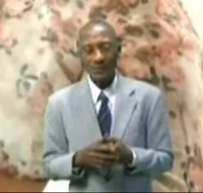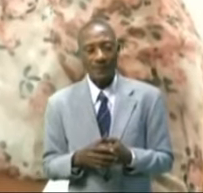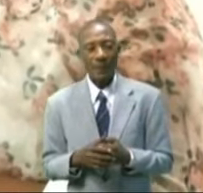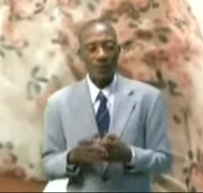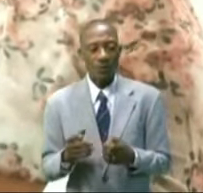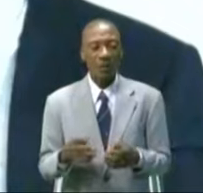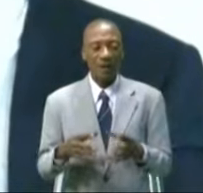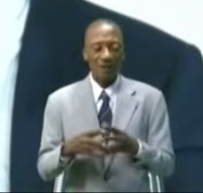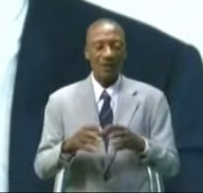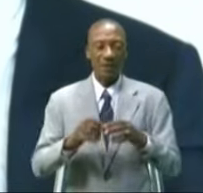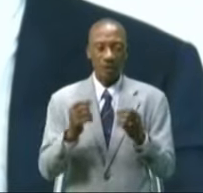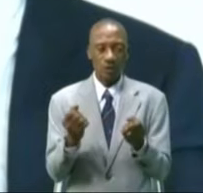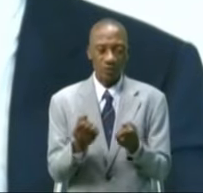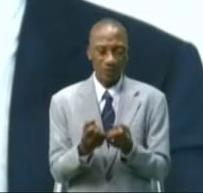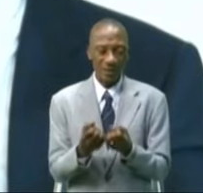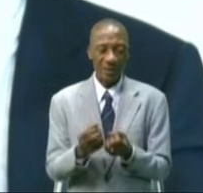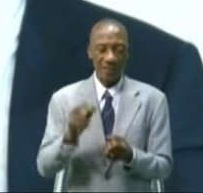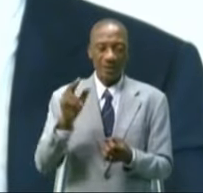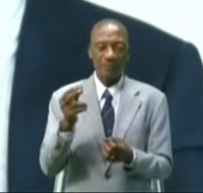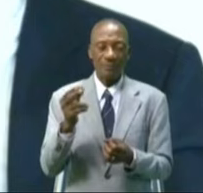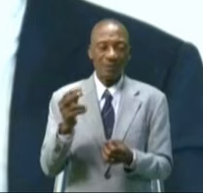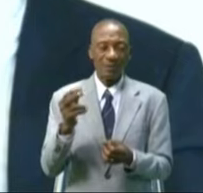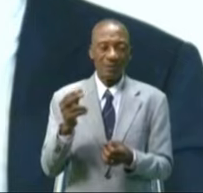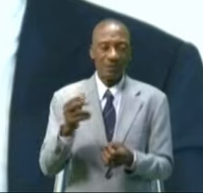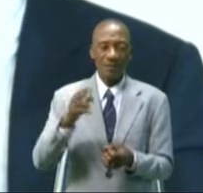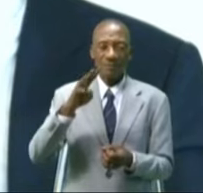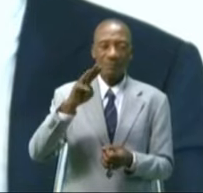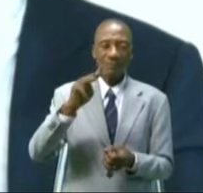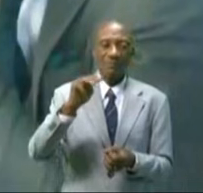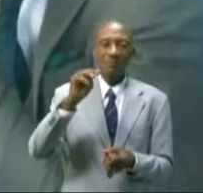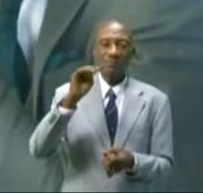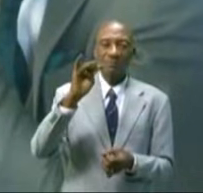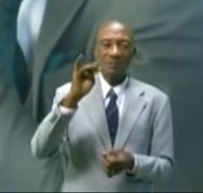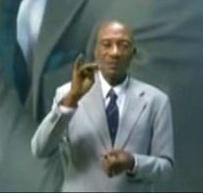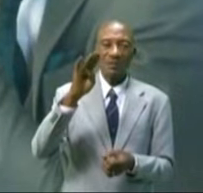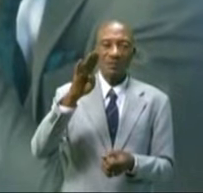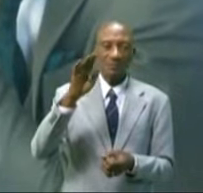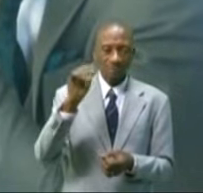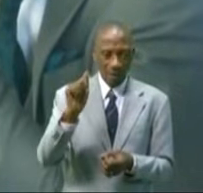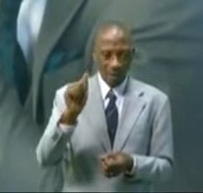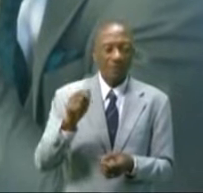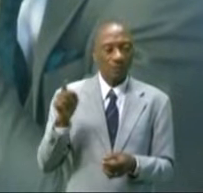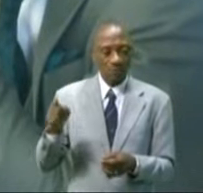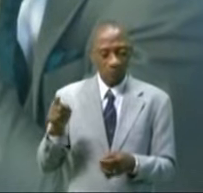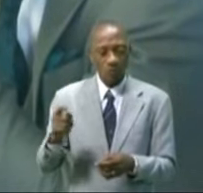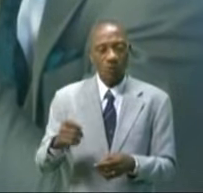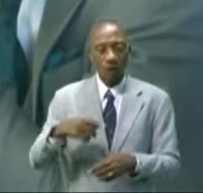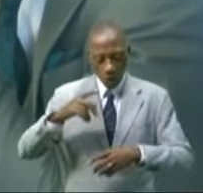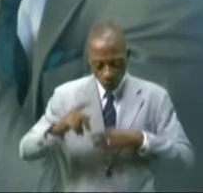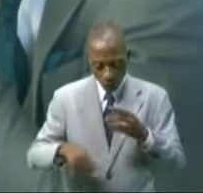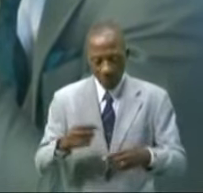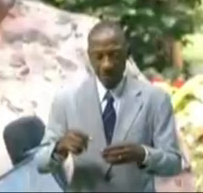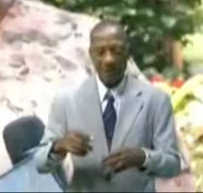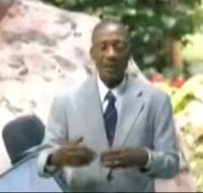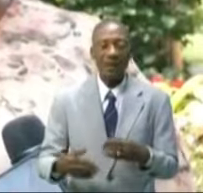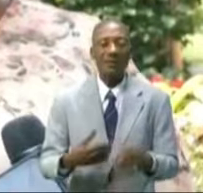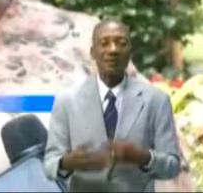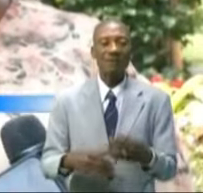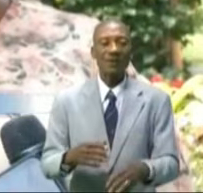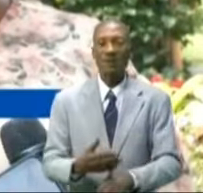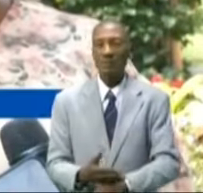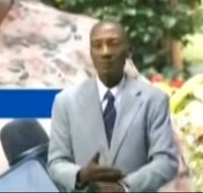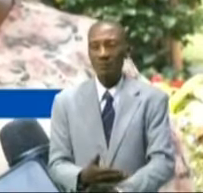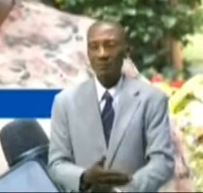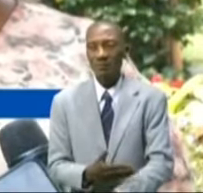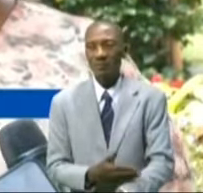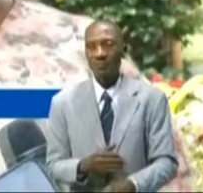Bakwanga Miba et la générale des carrières et des mines Gécamines en est une solution. Oui, les minéraux stratégiques sont là, mais les